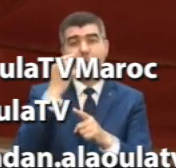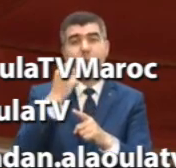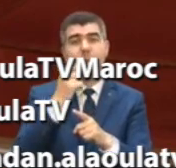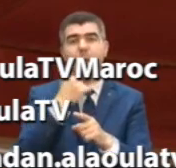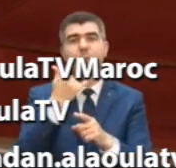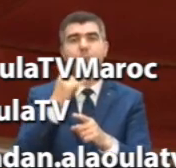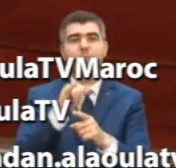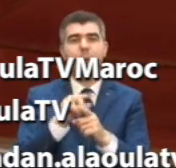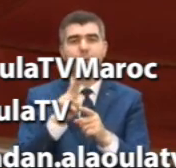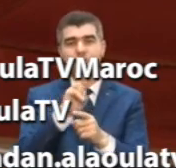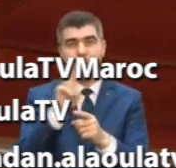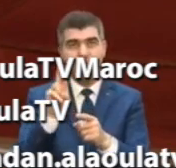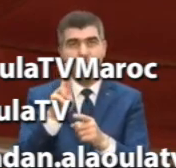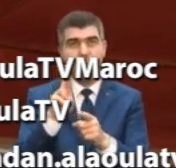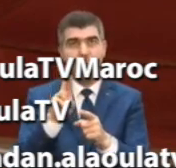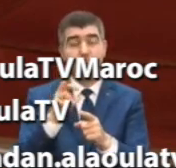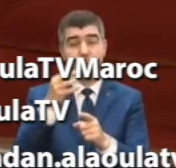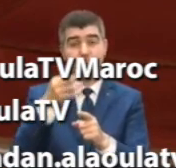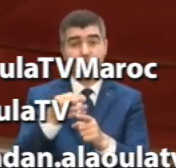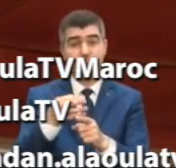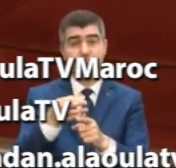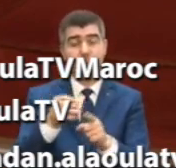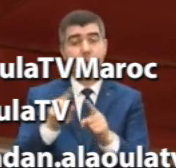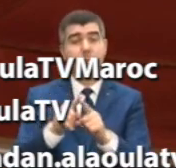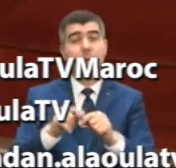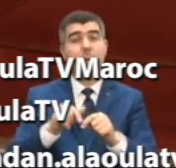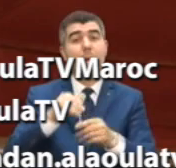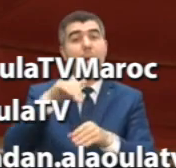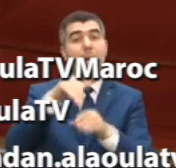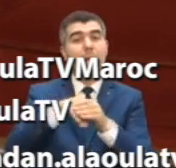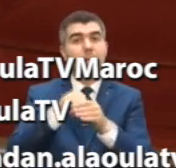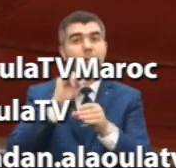الثاني، اللي هو عضو اللجنة المركزية ديال الحزب ديالو،